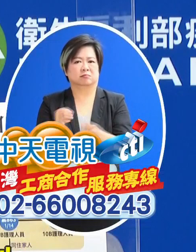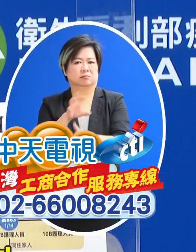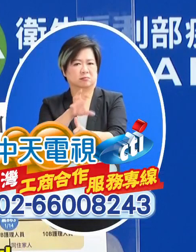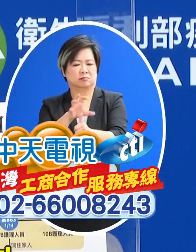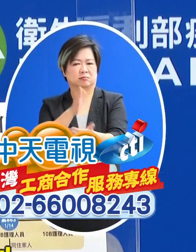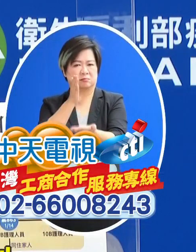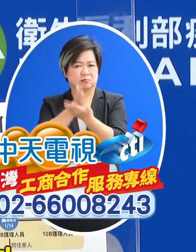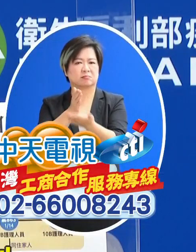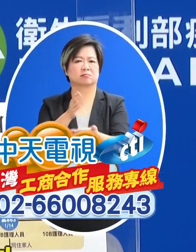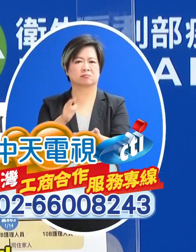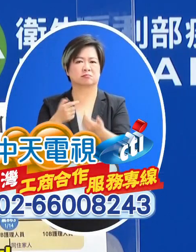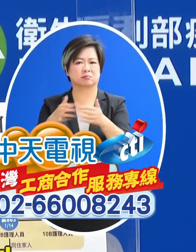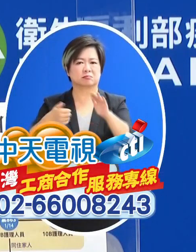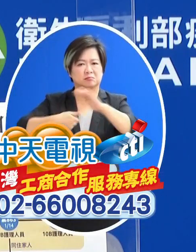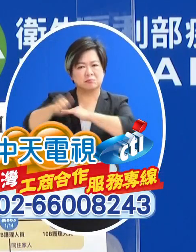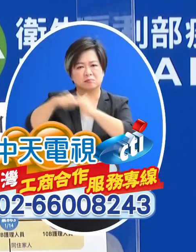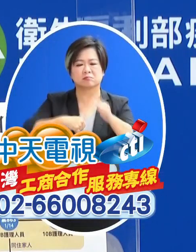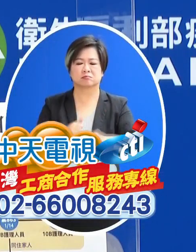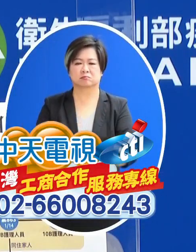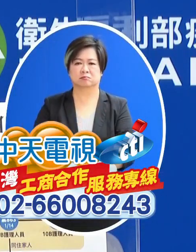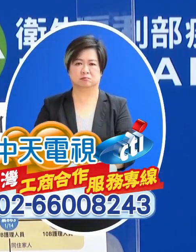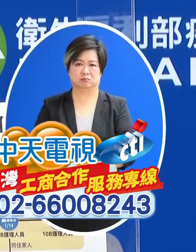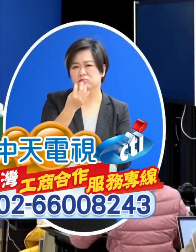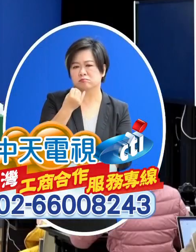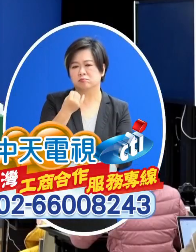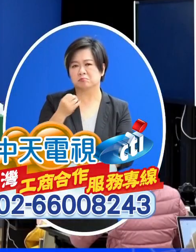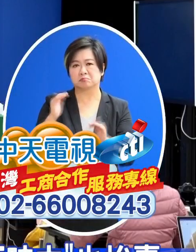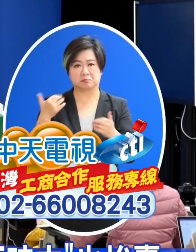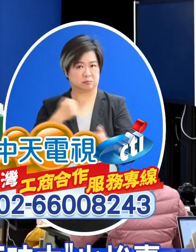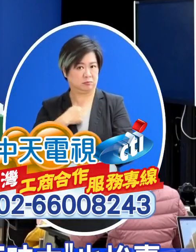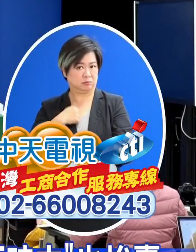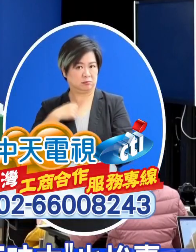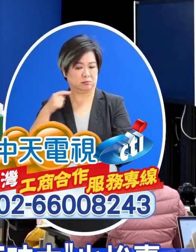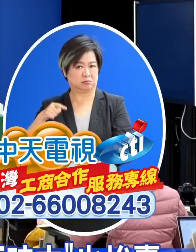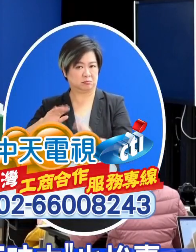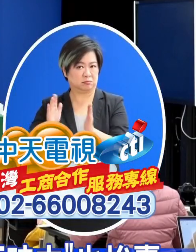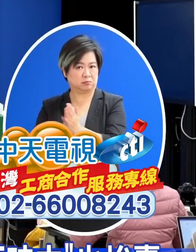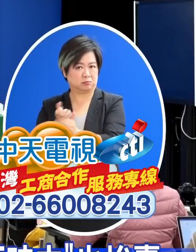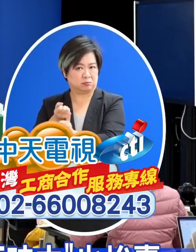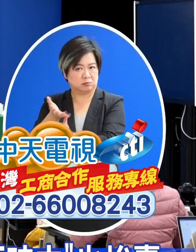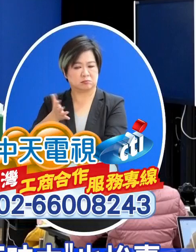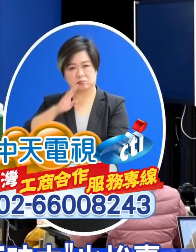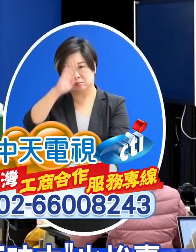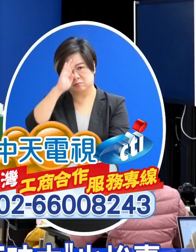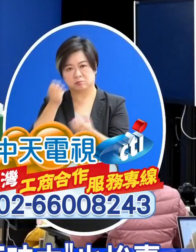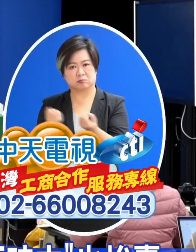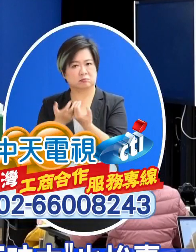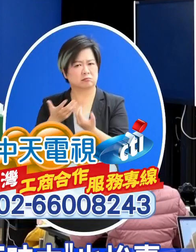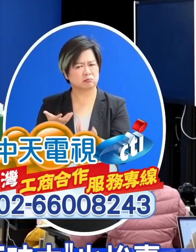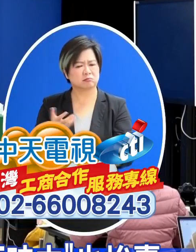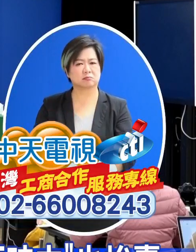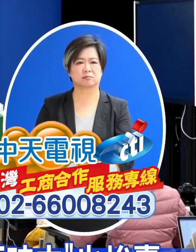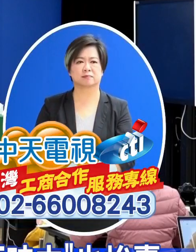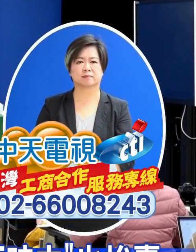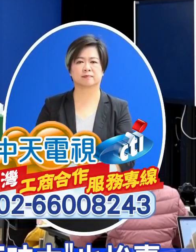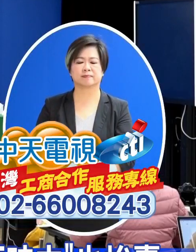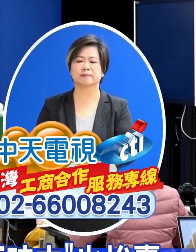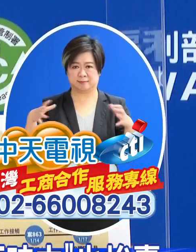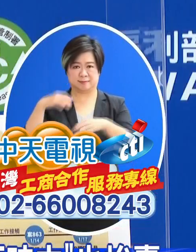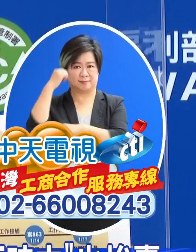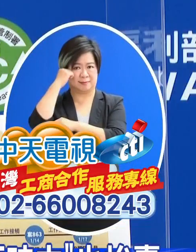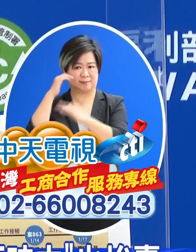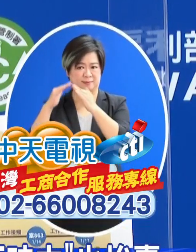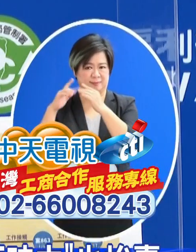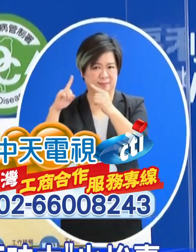要去限制，那还没有到那样的一个情况。 陈时中的态度模糊，没把界限划清楚，后来澎金马、云林和苗栗